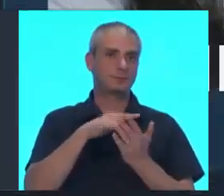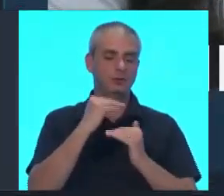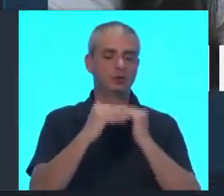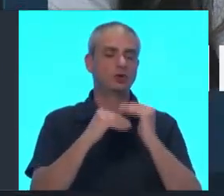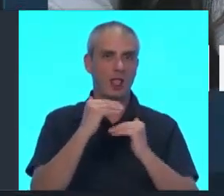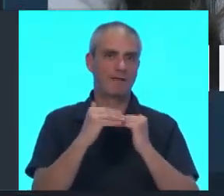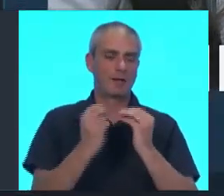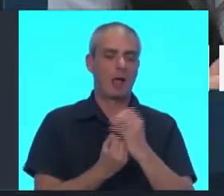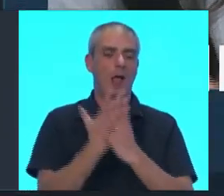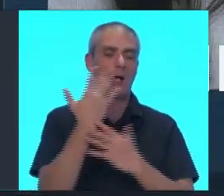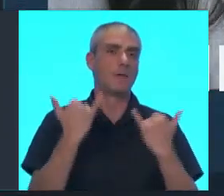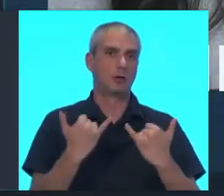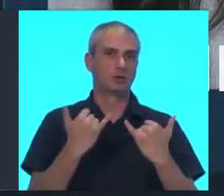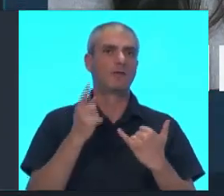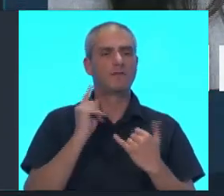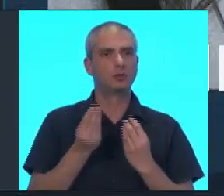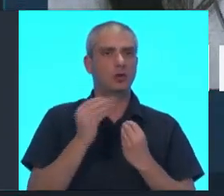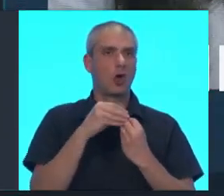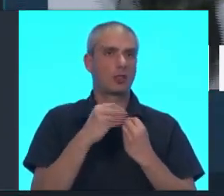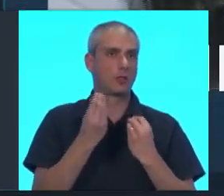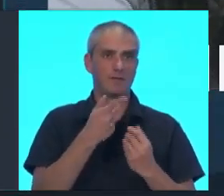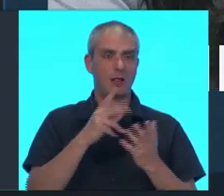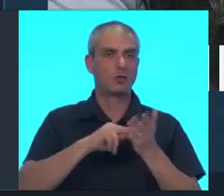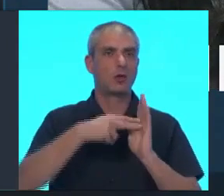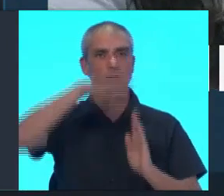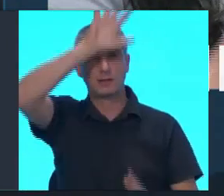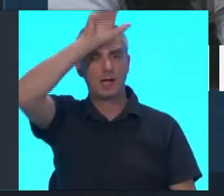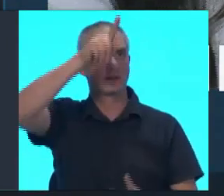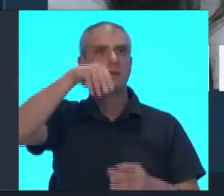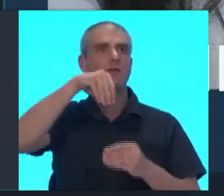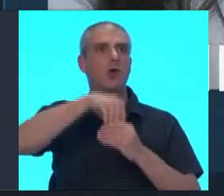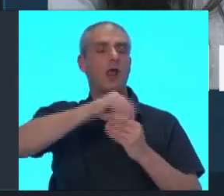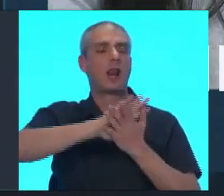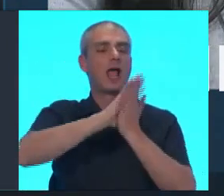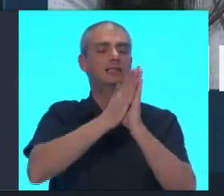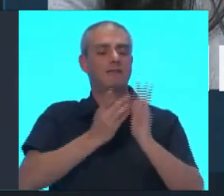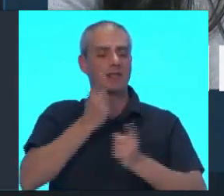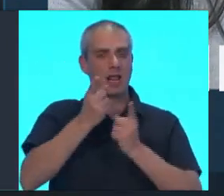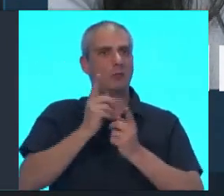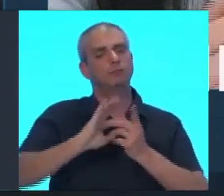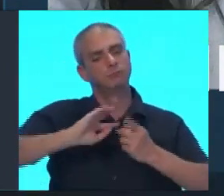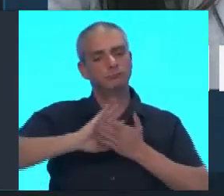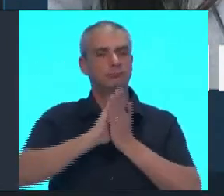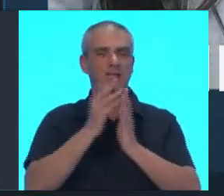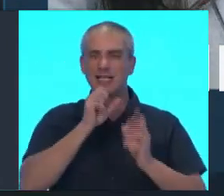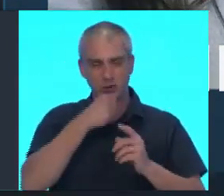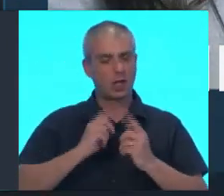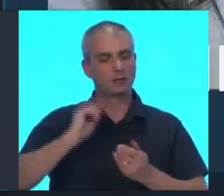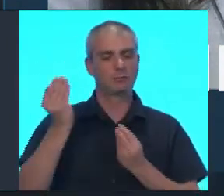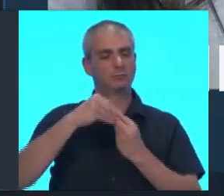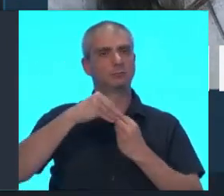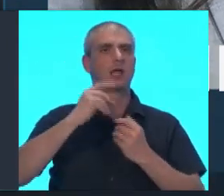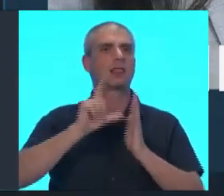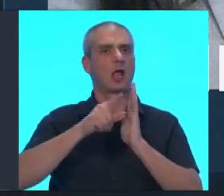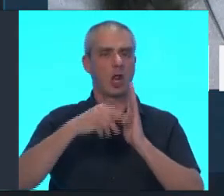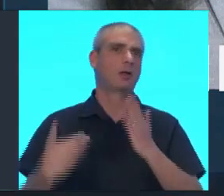בשלבי הקמה. אך יש צד נוסף לתוכנית האיראנית, והוא כולל הסבת רקטות לטילים מדויקים באמצעות טכנולוגיה, כך שיהיה